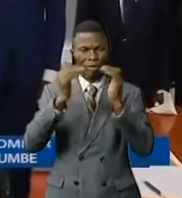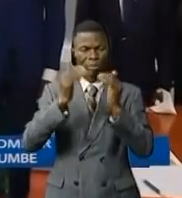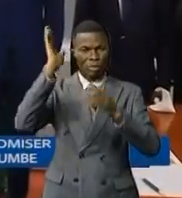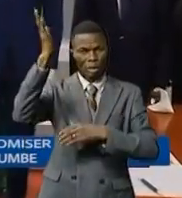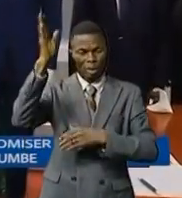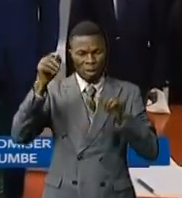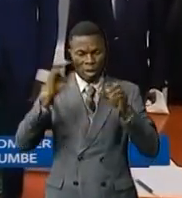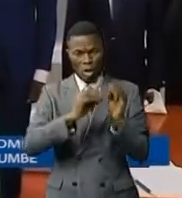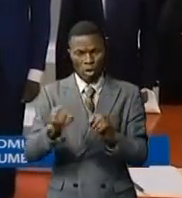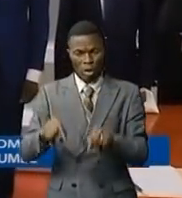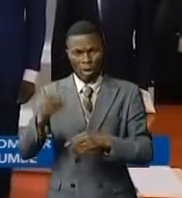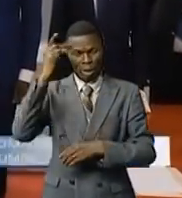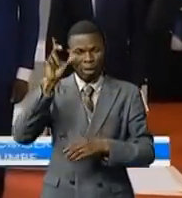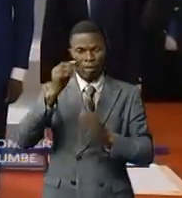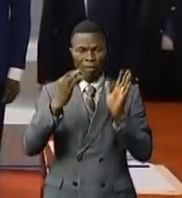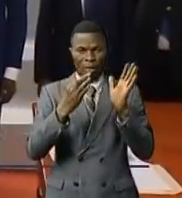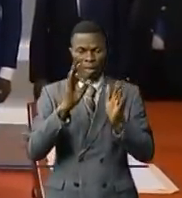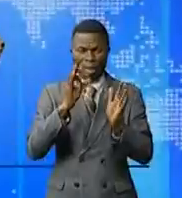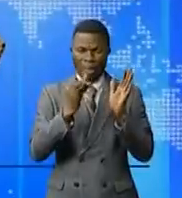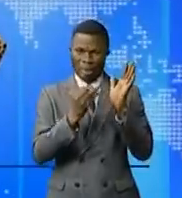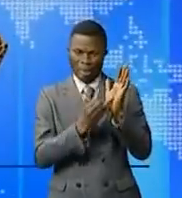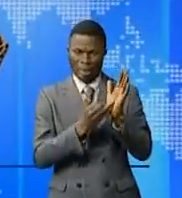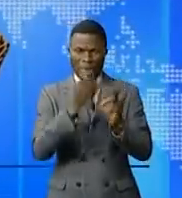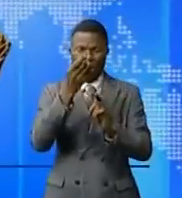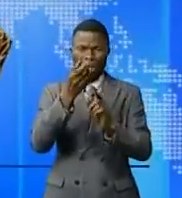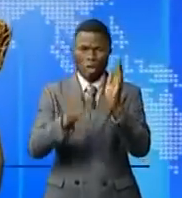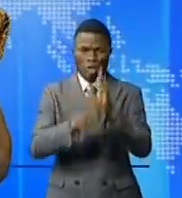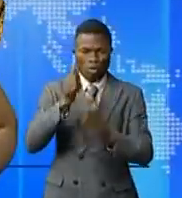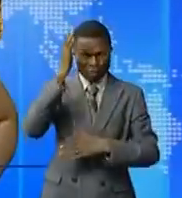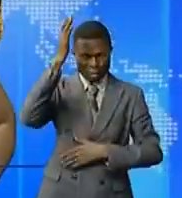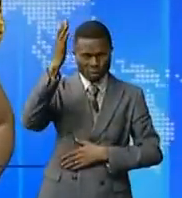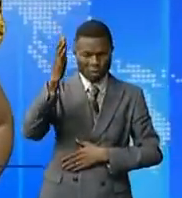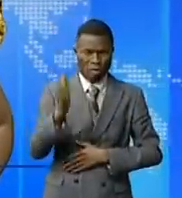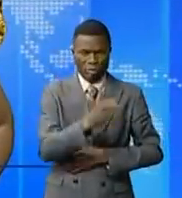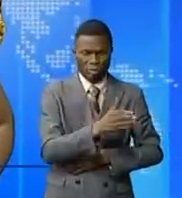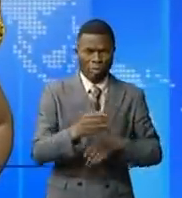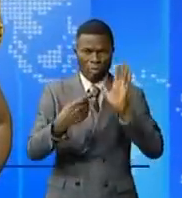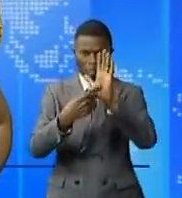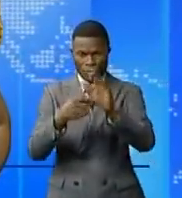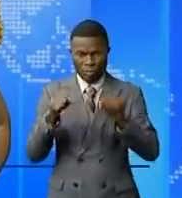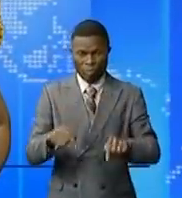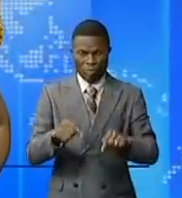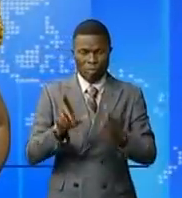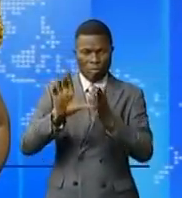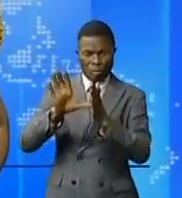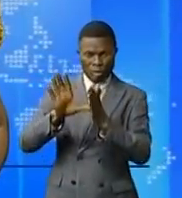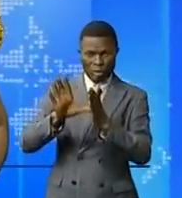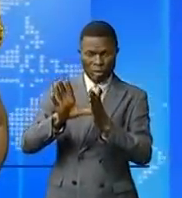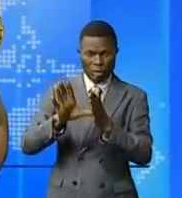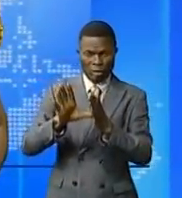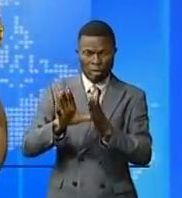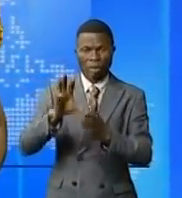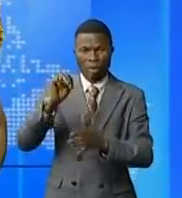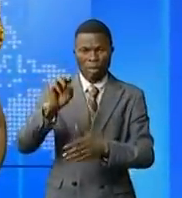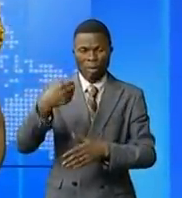qui se tiendra à Kinshasa le 25 novembre prochain. Suivez à présent cet élément de reportage des mangroves